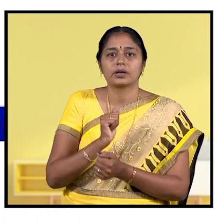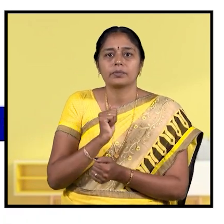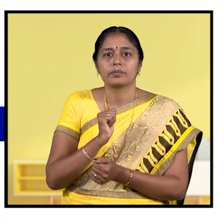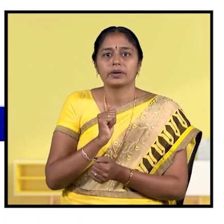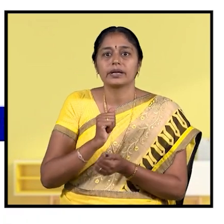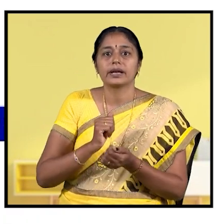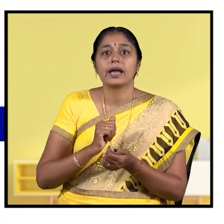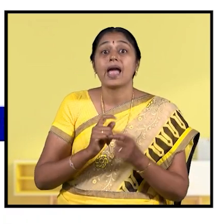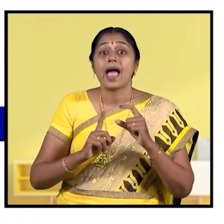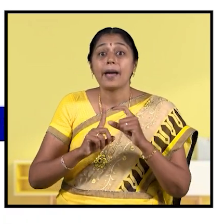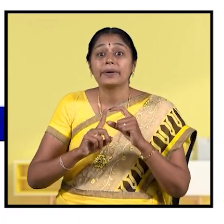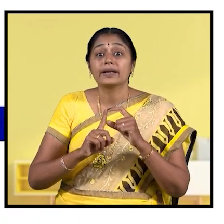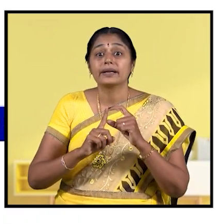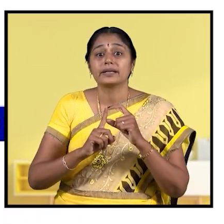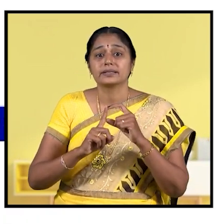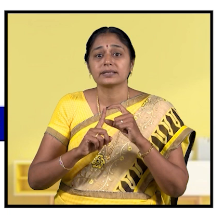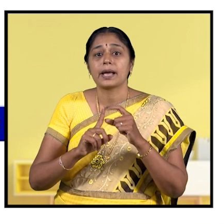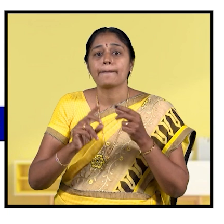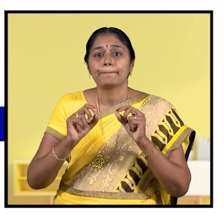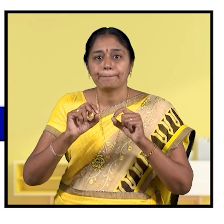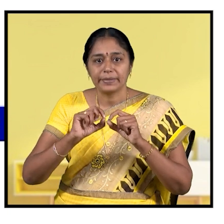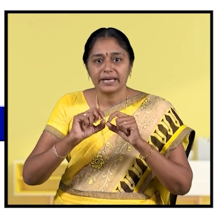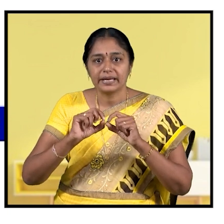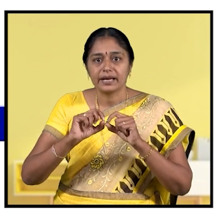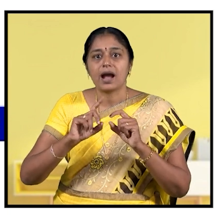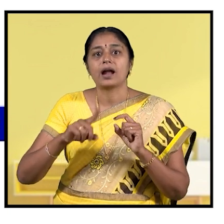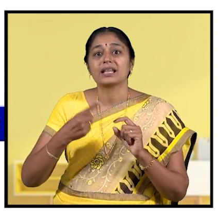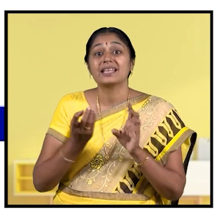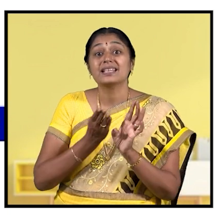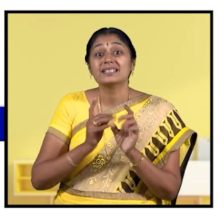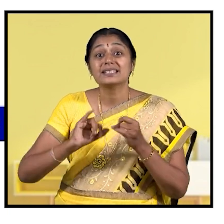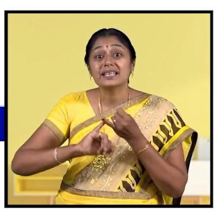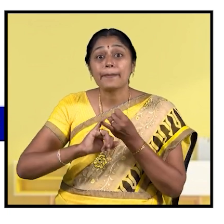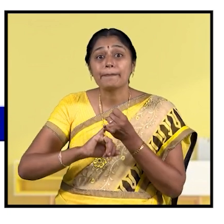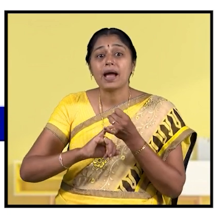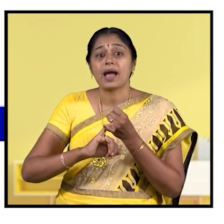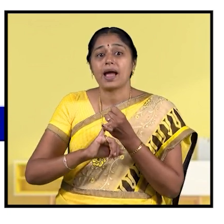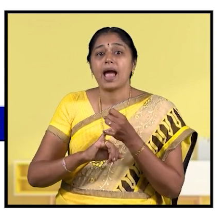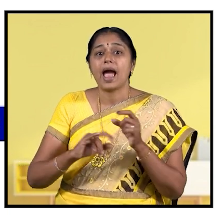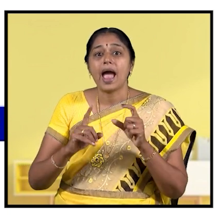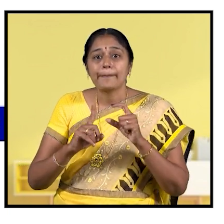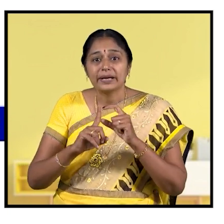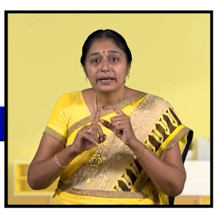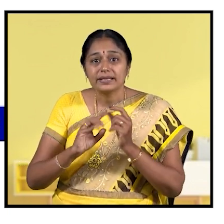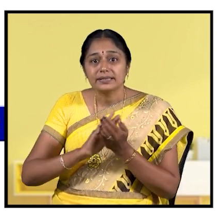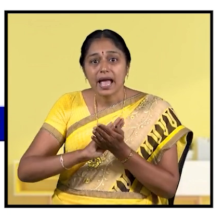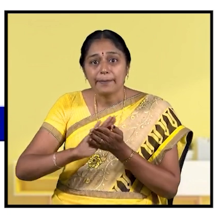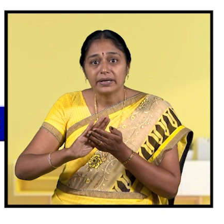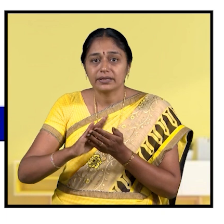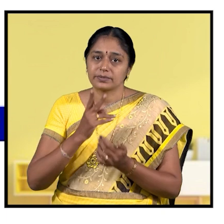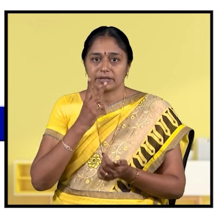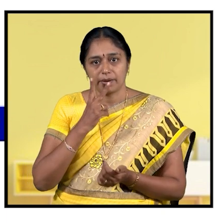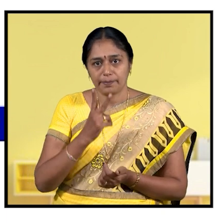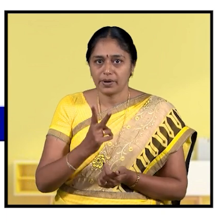பி அல்லது சீரம் ஹெப்பாட்டைட்டிஸ் அப்படிங்கிறத பற்றி பார்க்க போகிறோம். ஹெப்பாட்டைட்டிஸ் அப்படின்னாக்கா நம்ம என்ன சொல்லுவோம் அப்படின்னாக்கா மஞ்சக்காமல நோய் தானே சாதாரணமாக சொல்லுவோம்.